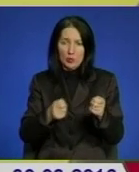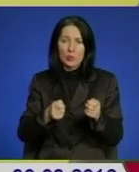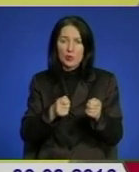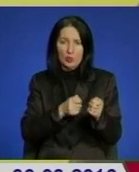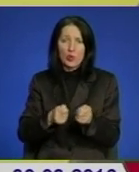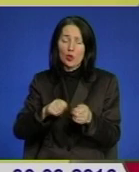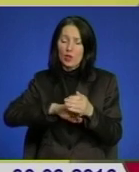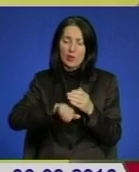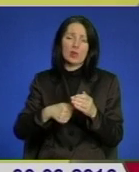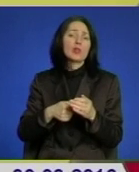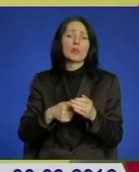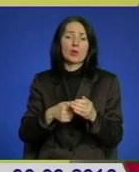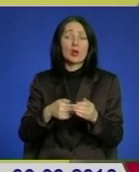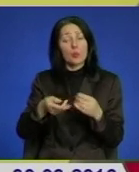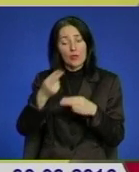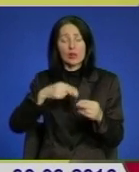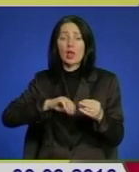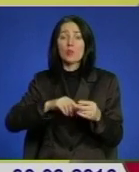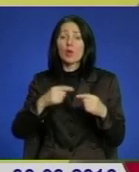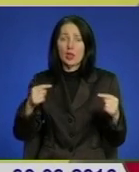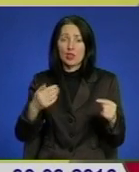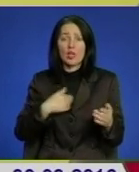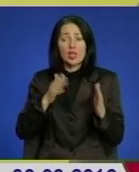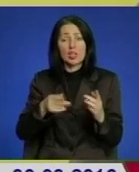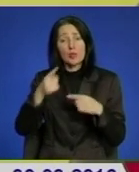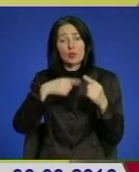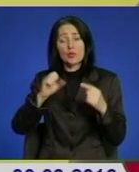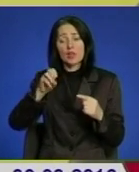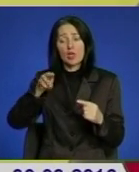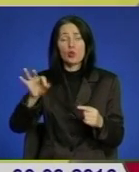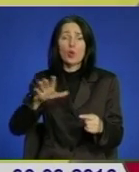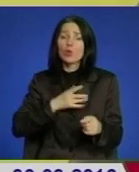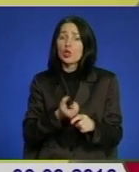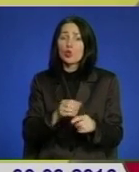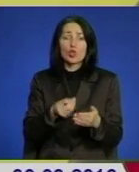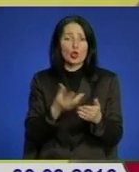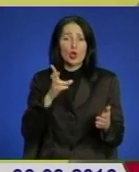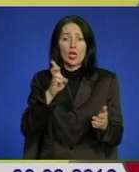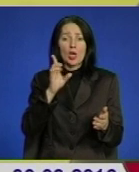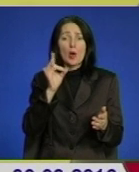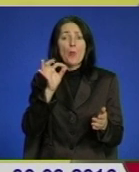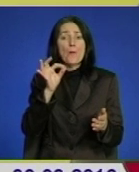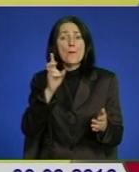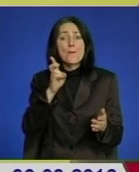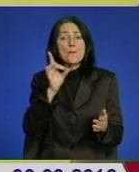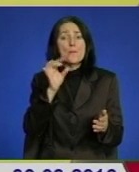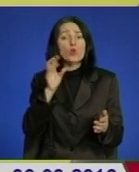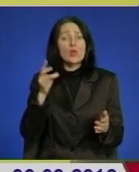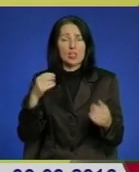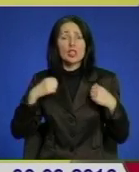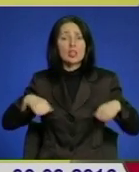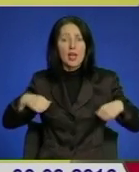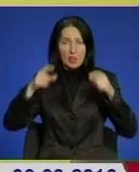були дуже дорогі бронежилети, окуляри, такі. І ми обмінюємо ці всі